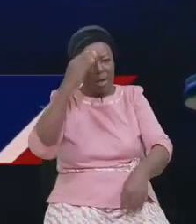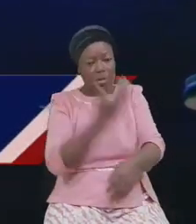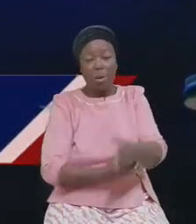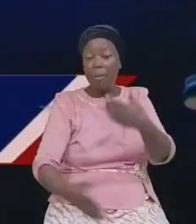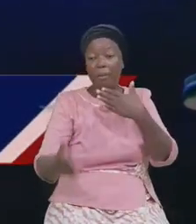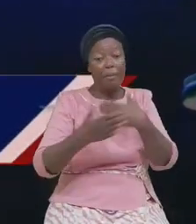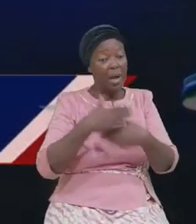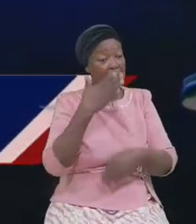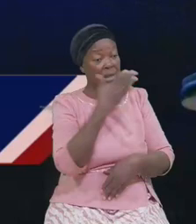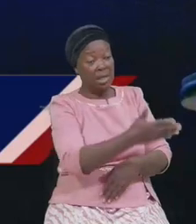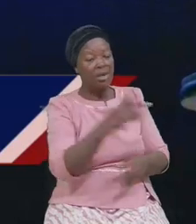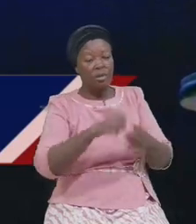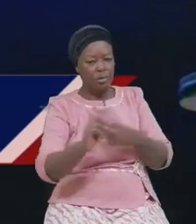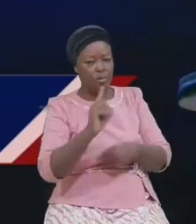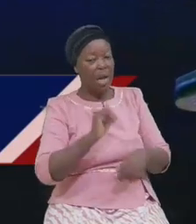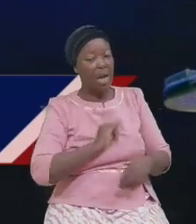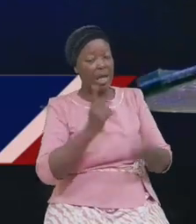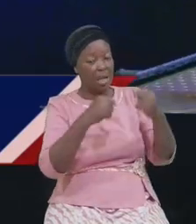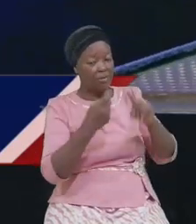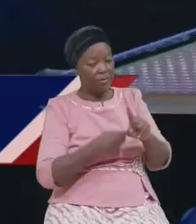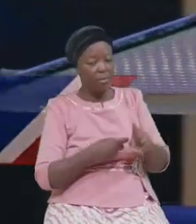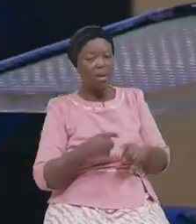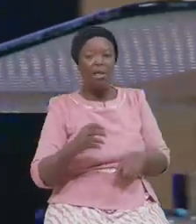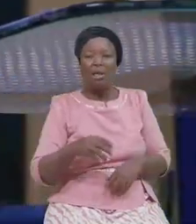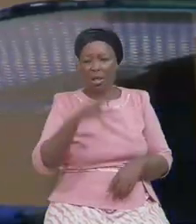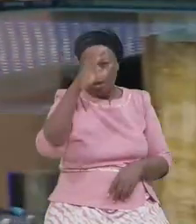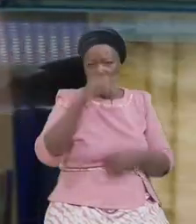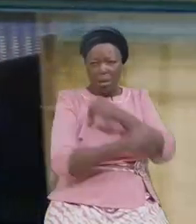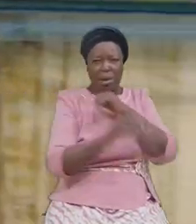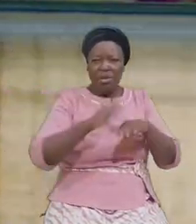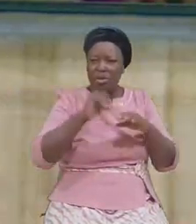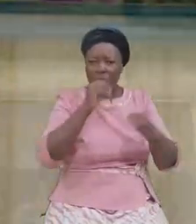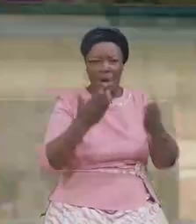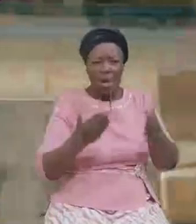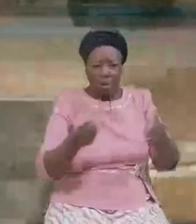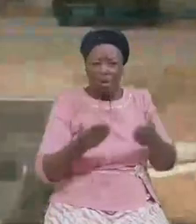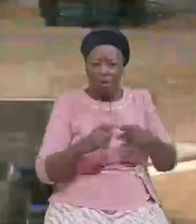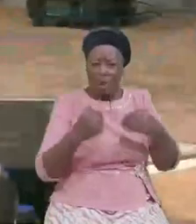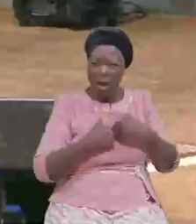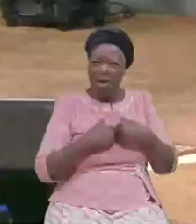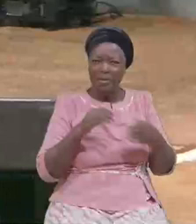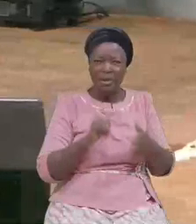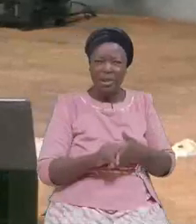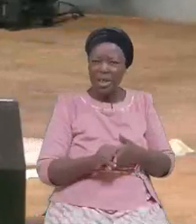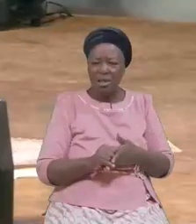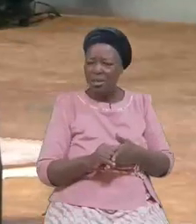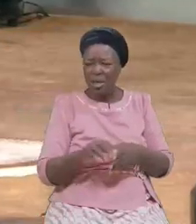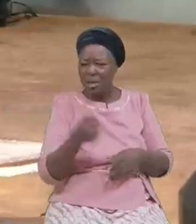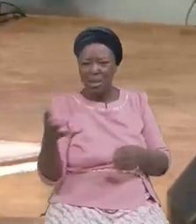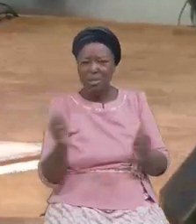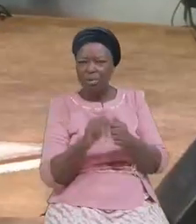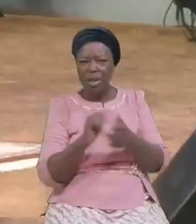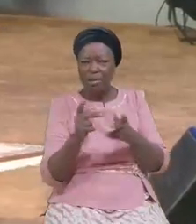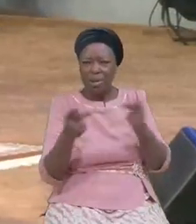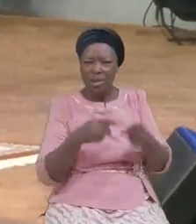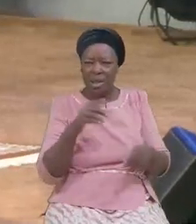là-bas, d'où je suis sorti. Il ne voulait plus avoir quoi que ce soit avec ce lieu. Même pour aller payer